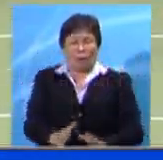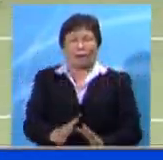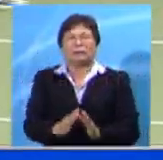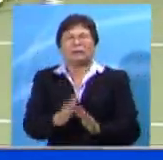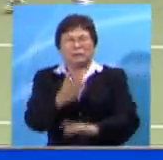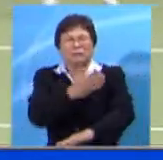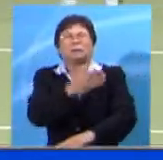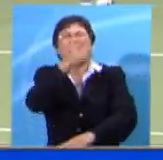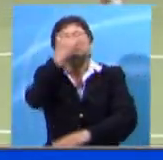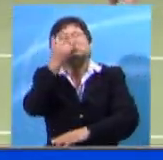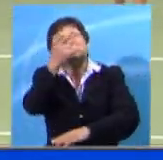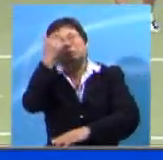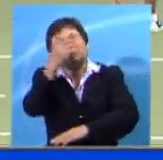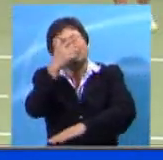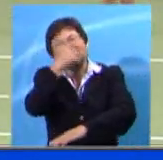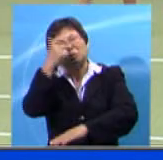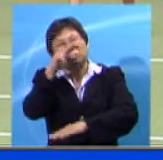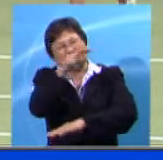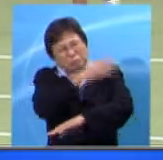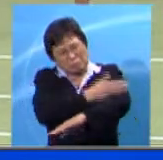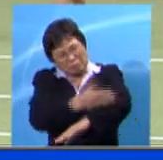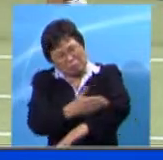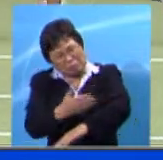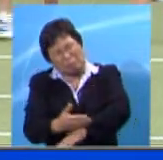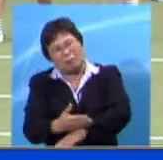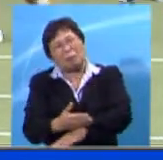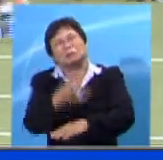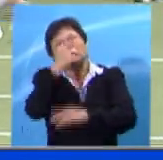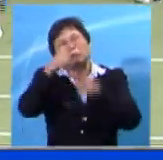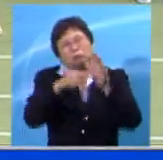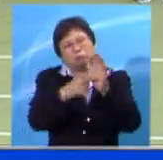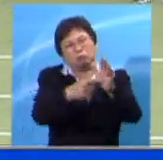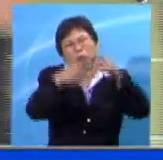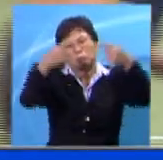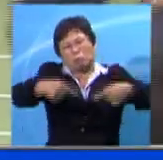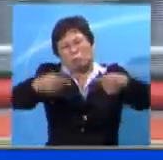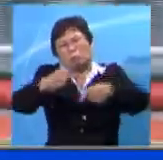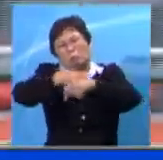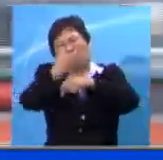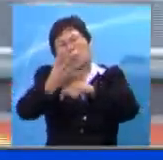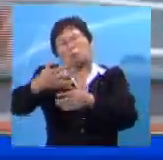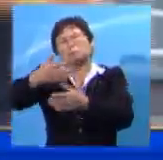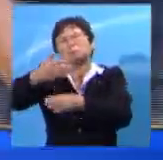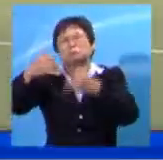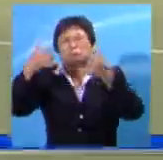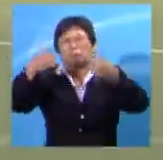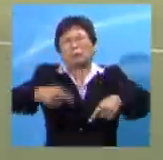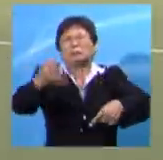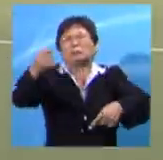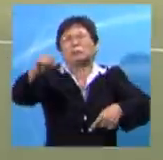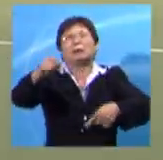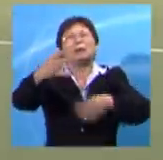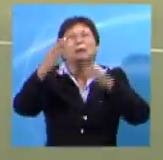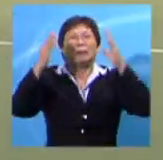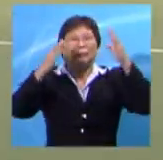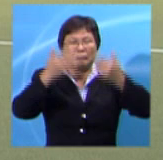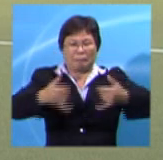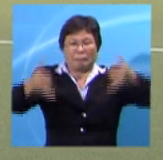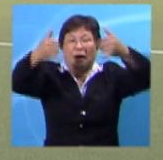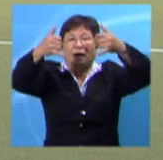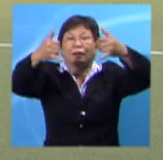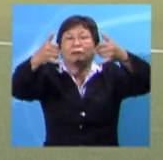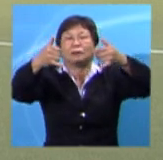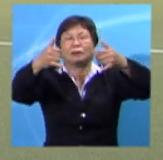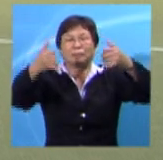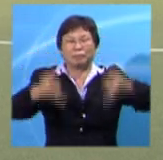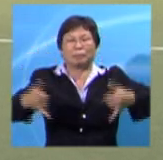merosot susulan kritikan terhadap aksi hambar di piala dunia dan sukan commonwell Malaysia gagal melakar sebarang kemenangan di piala dunia di the haake